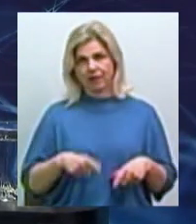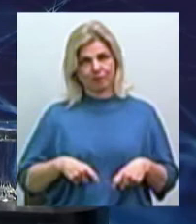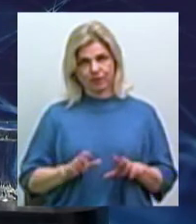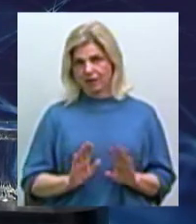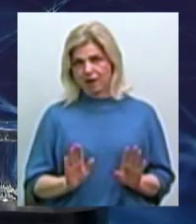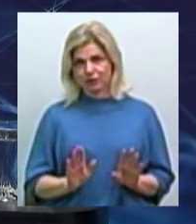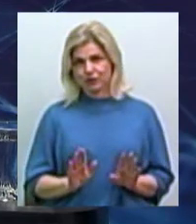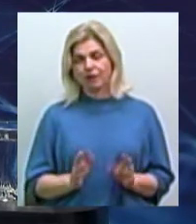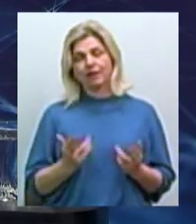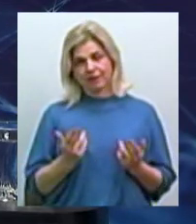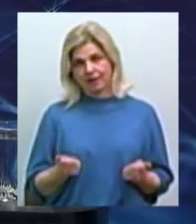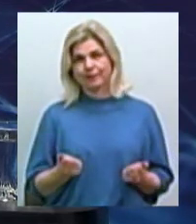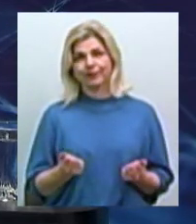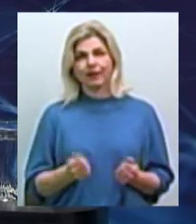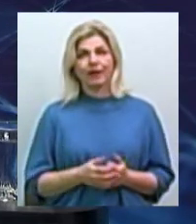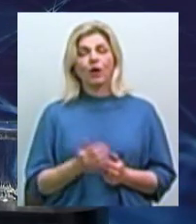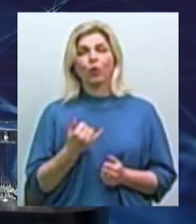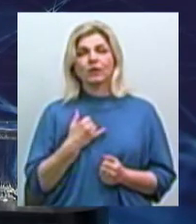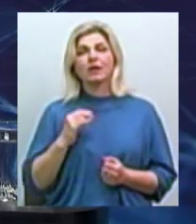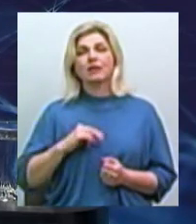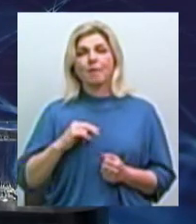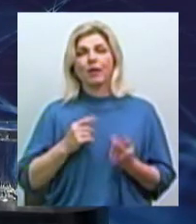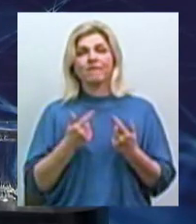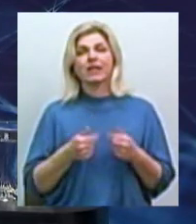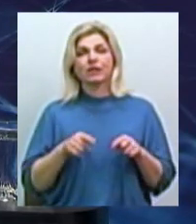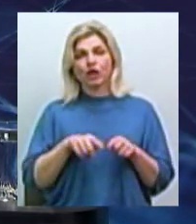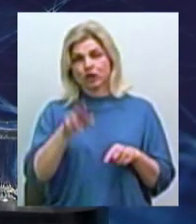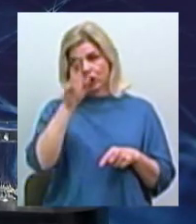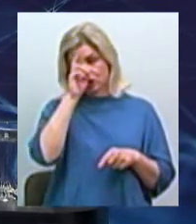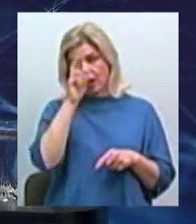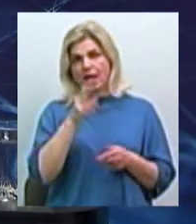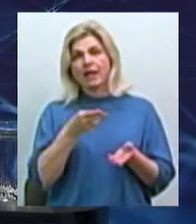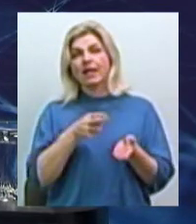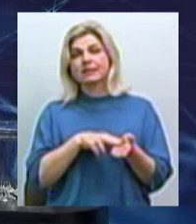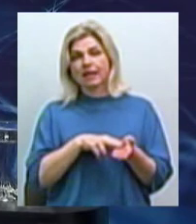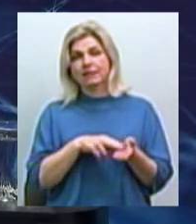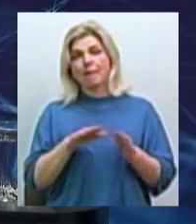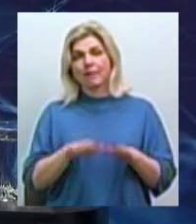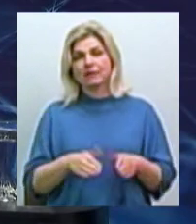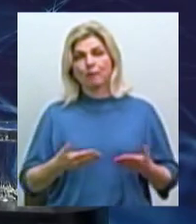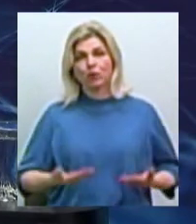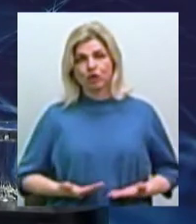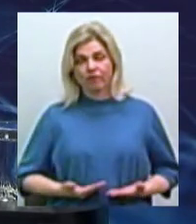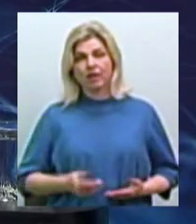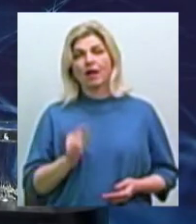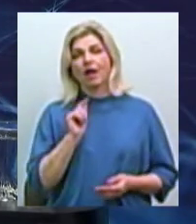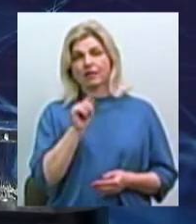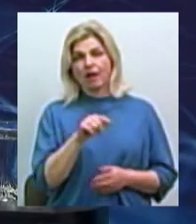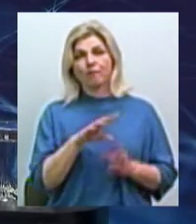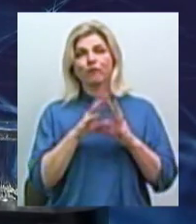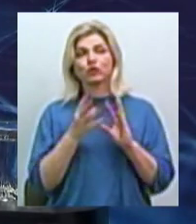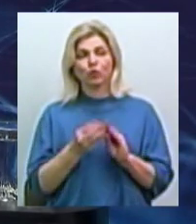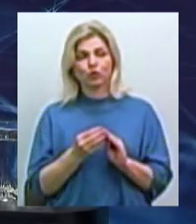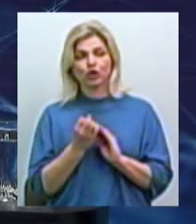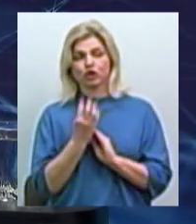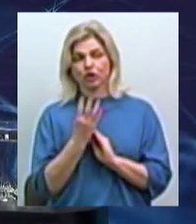У нас працює відділ державної реєстрації місця проживання, там всього